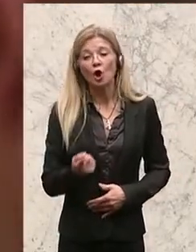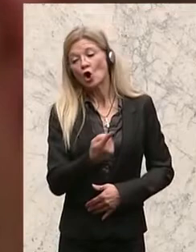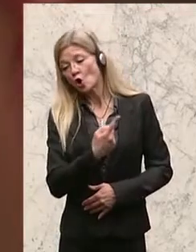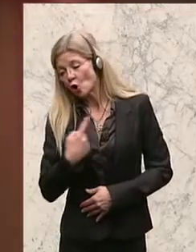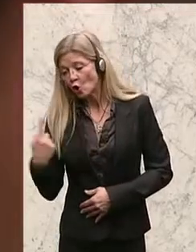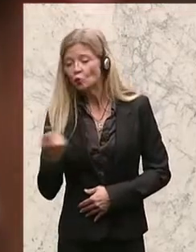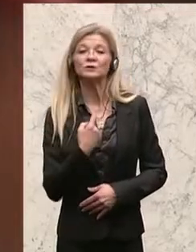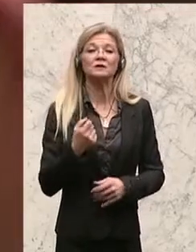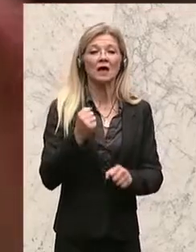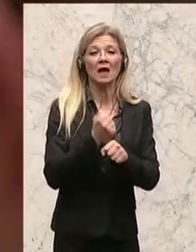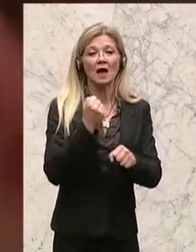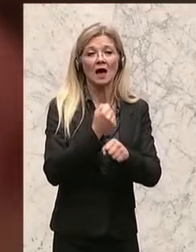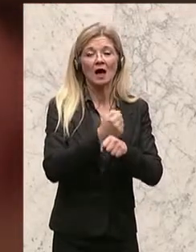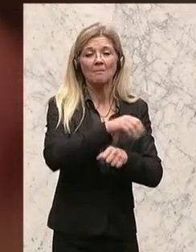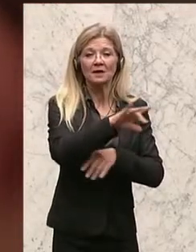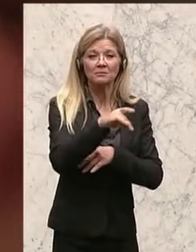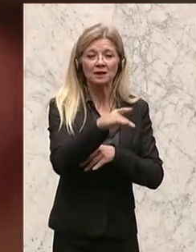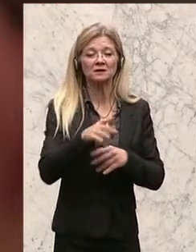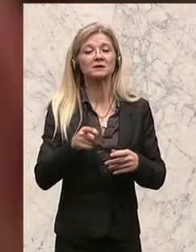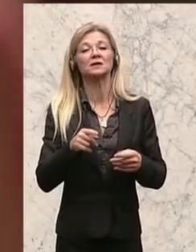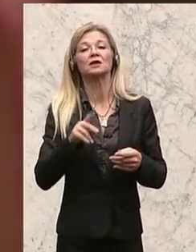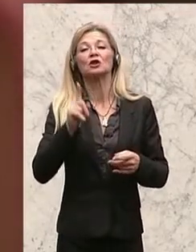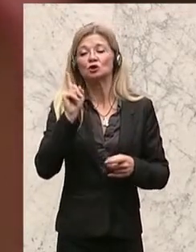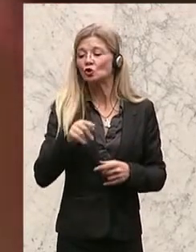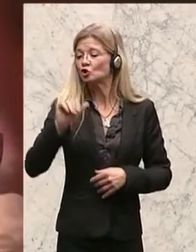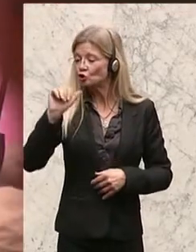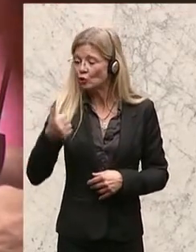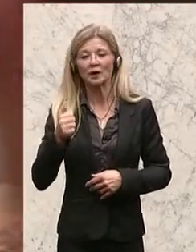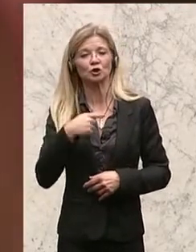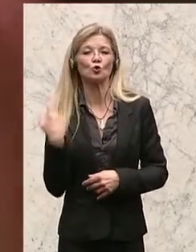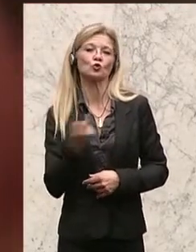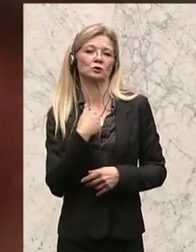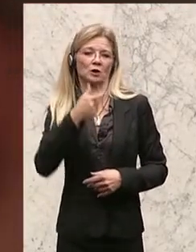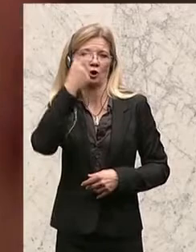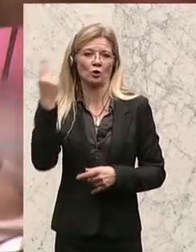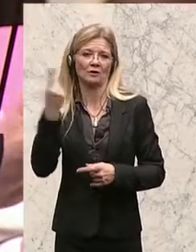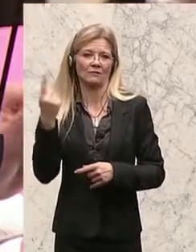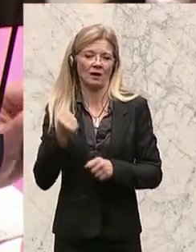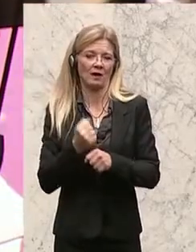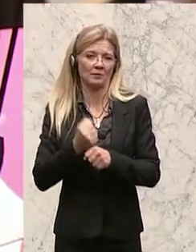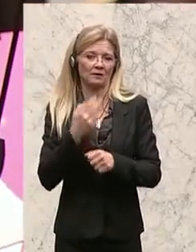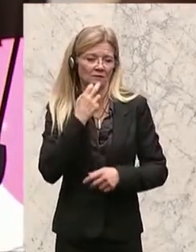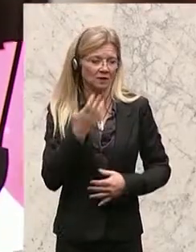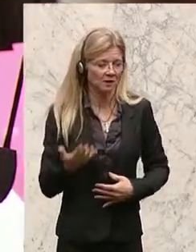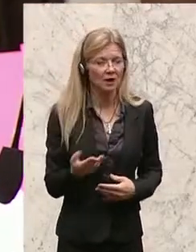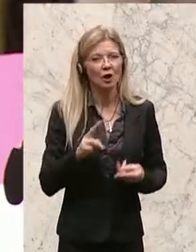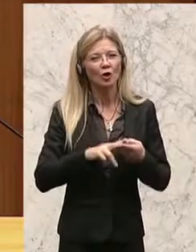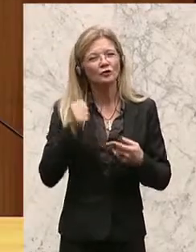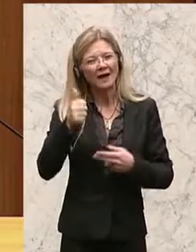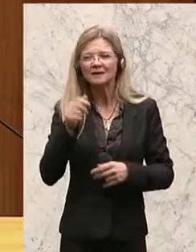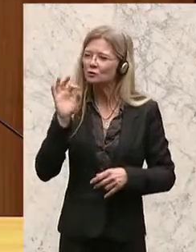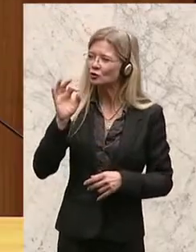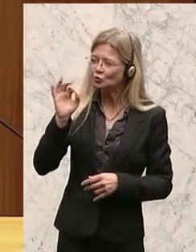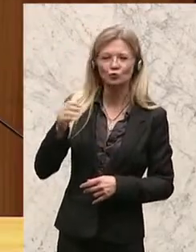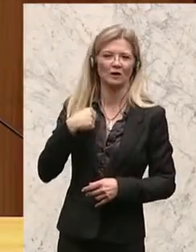unsere Arbeitsplätze, unsere Arbeitnehmer sollten zunächst einmal auf unseren Arbeitsplätzen sein. Und ein Punkt in diesem burgenländischen Modell gefällt mir nämlich besonders gut, nämlich